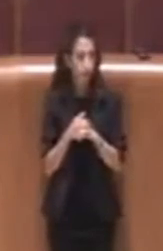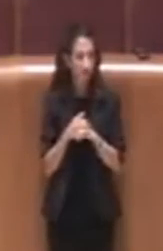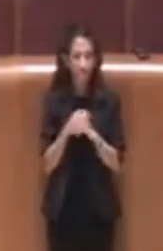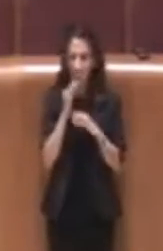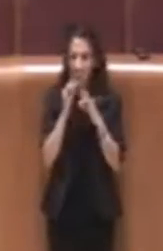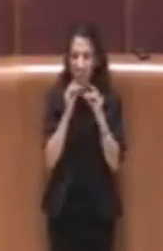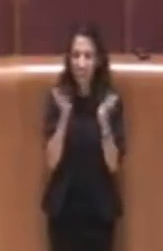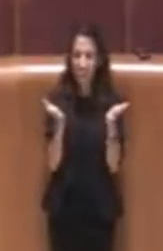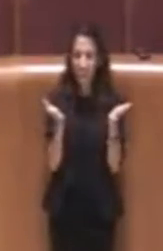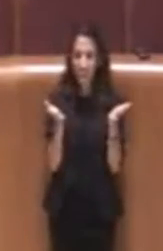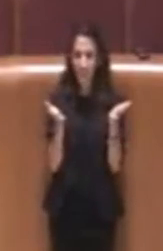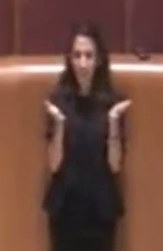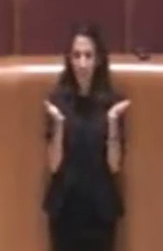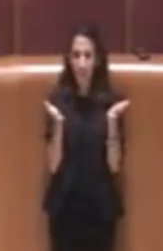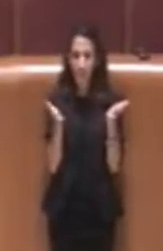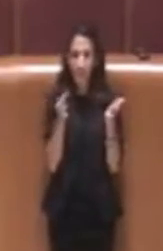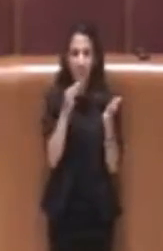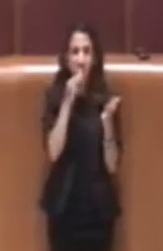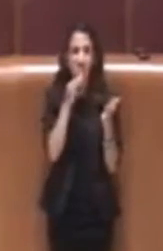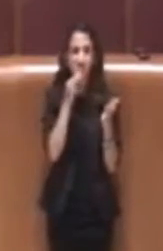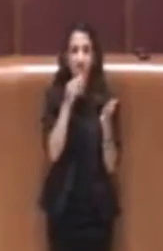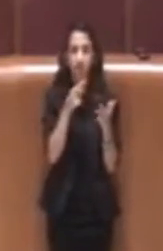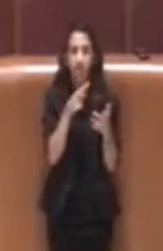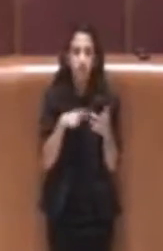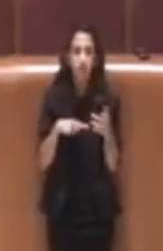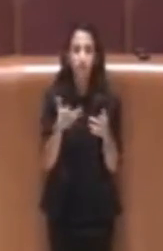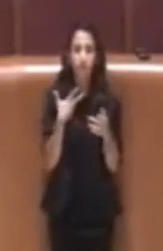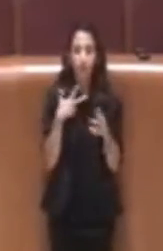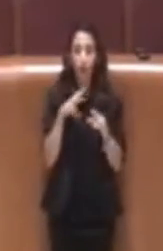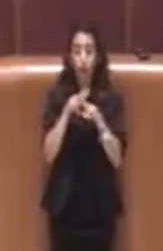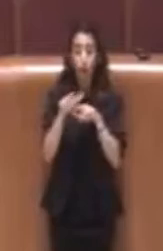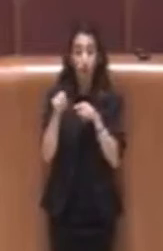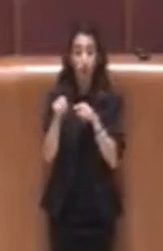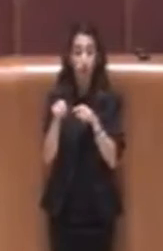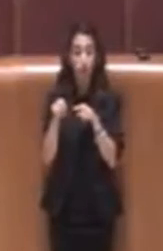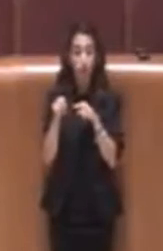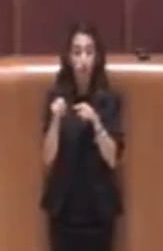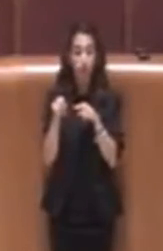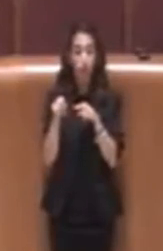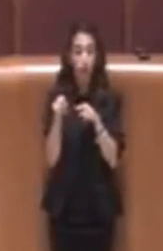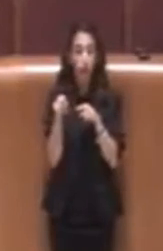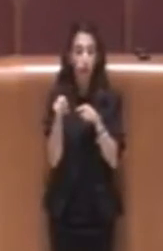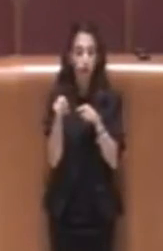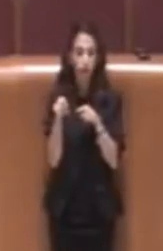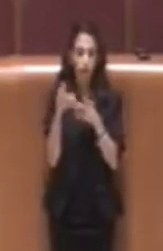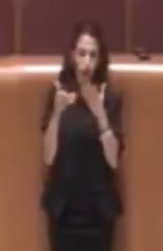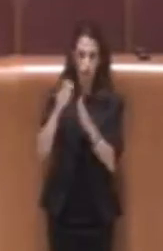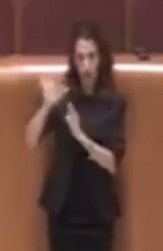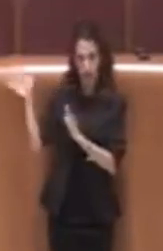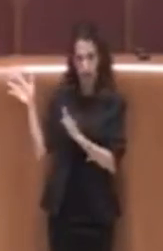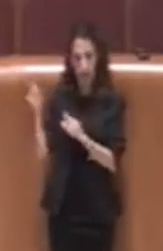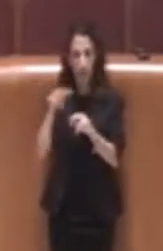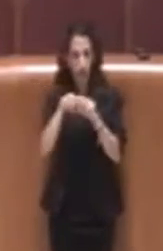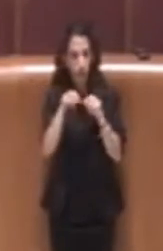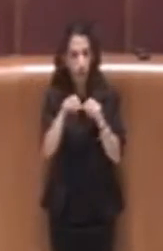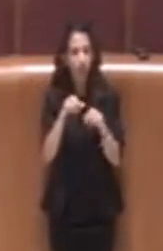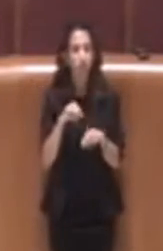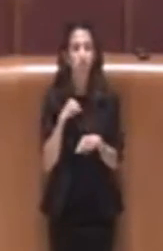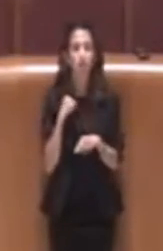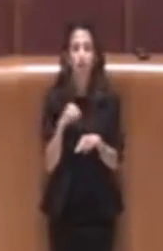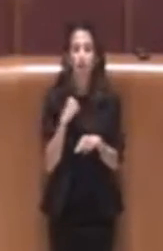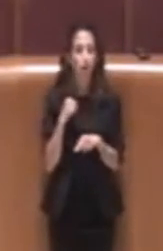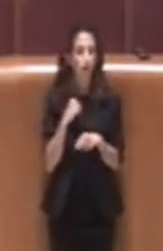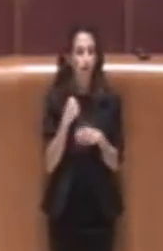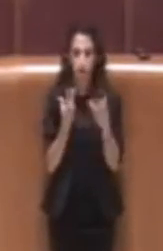cosa significa? Significa che noi abbiamo dei municipi, rispetto agli altri municipi, che stanno soffrendo di